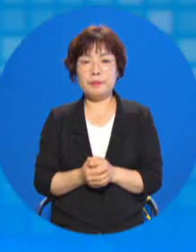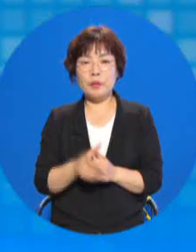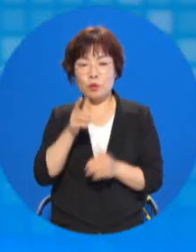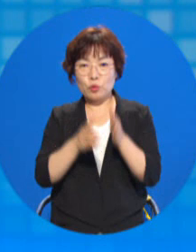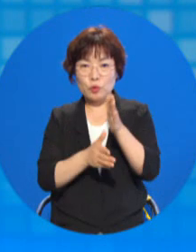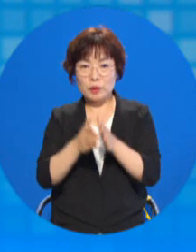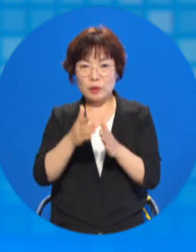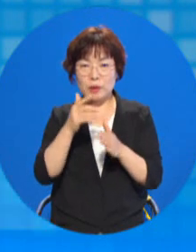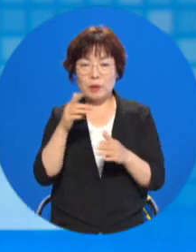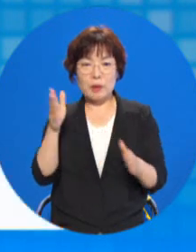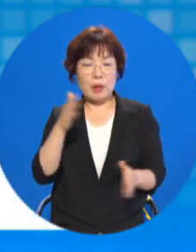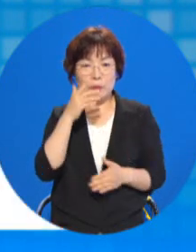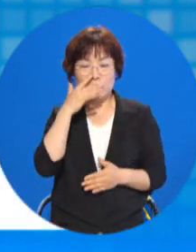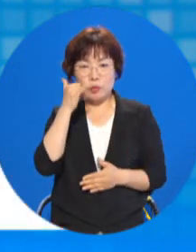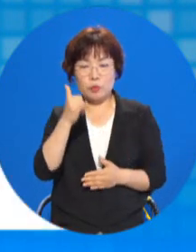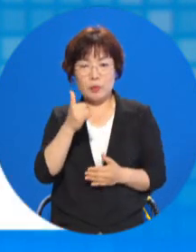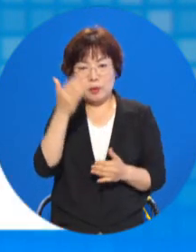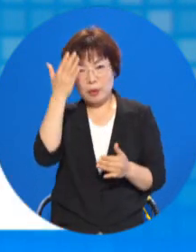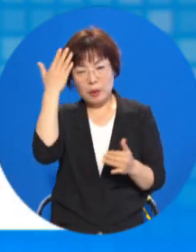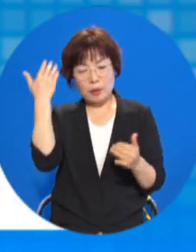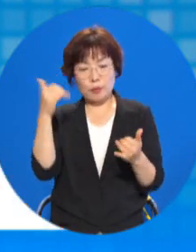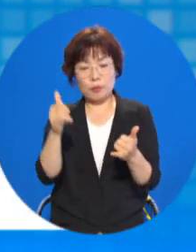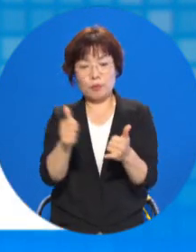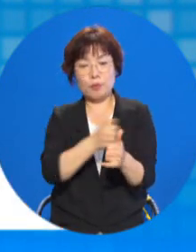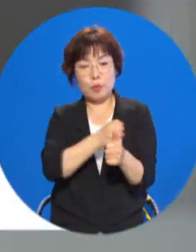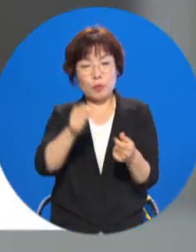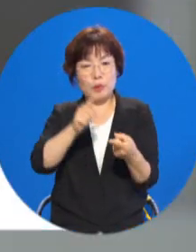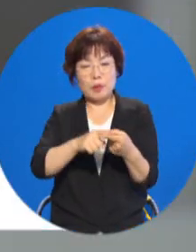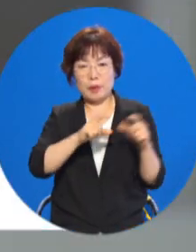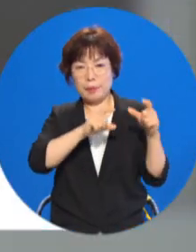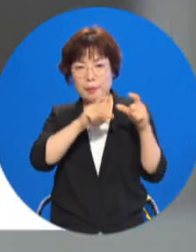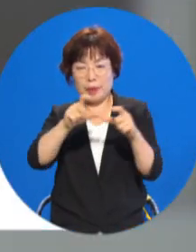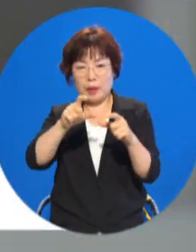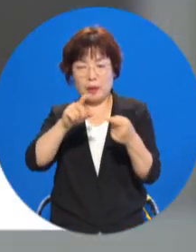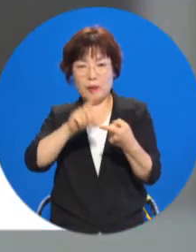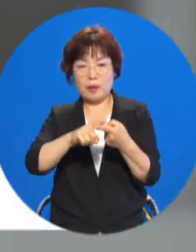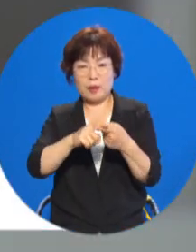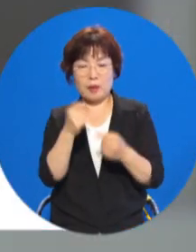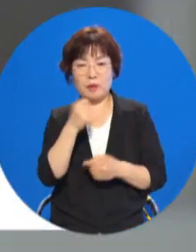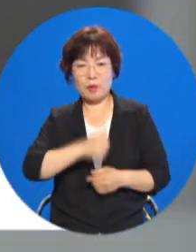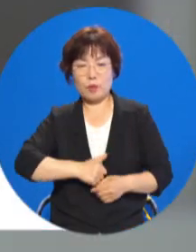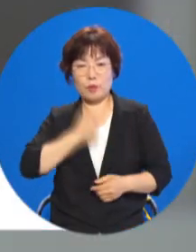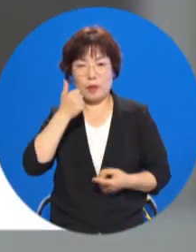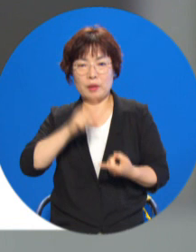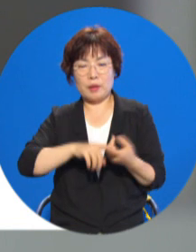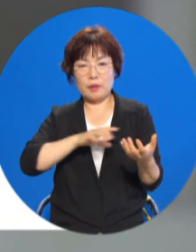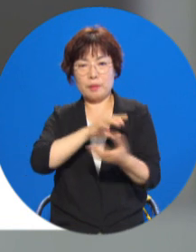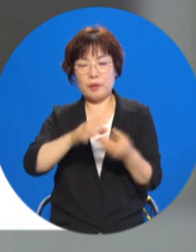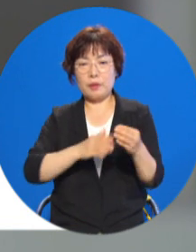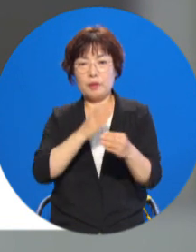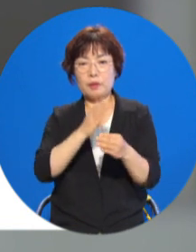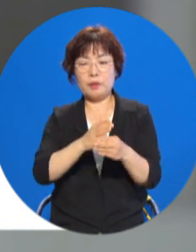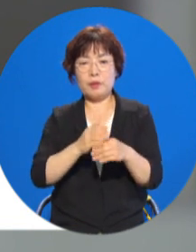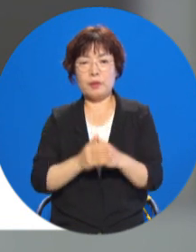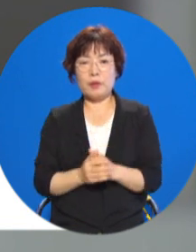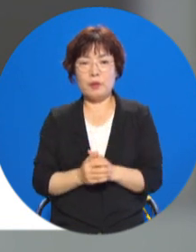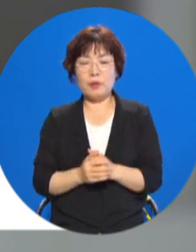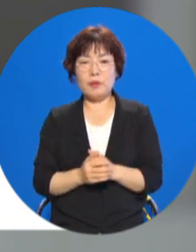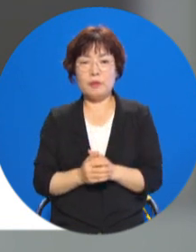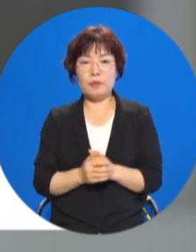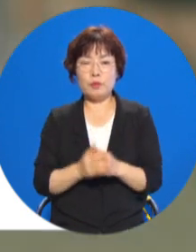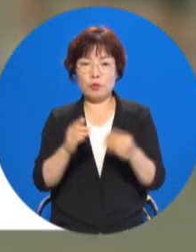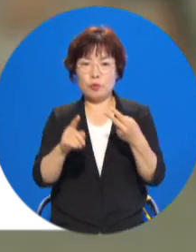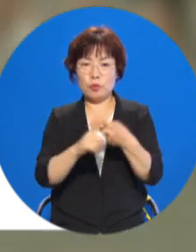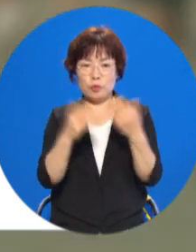여수의 한 학부모가 학교폭력 가해 학생에게 내린 학교의 조치에 반발하고 나서 논란이 일고 있습니다. 여수의 한